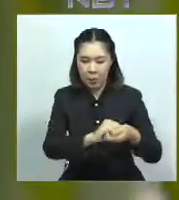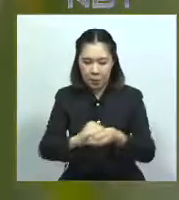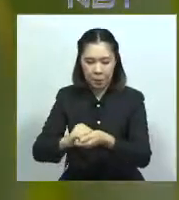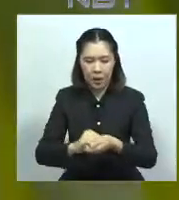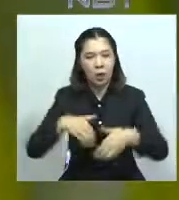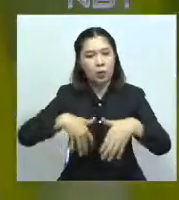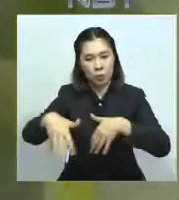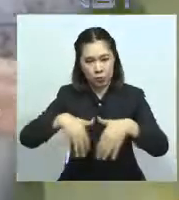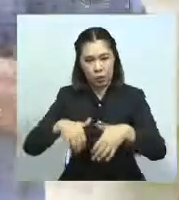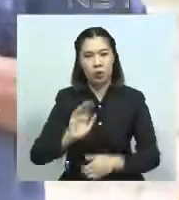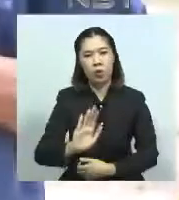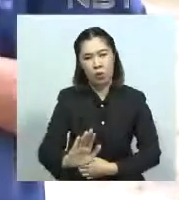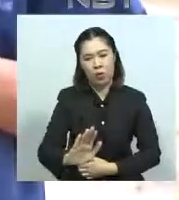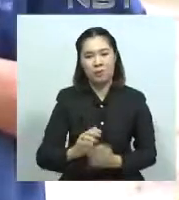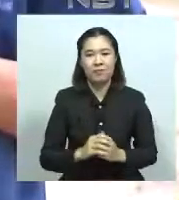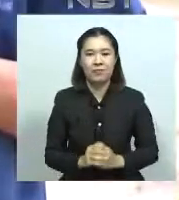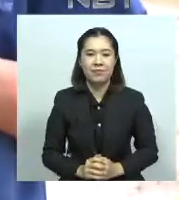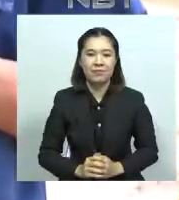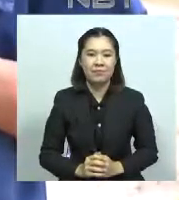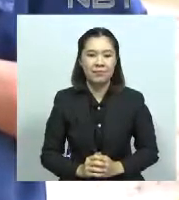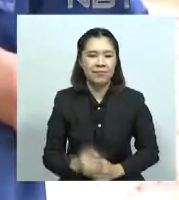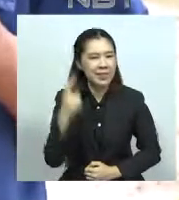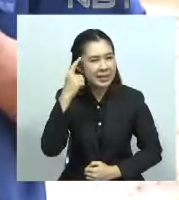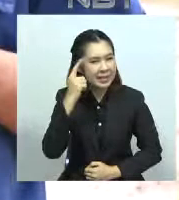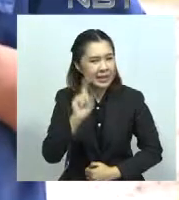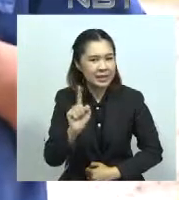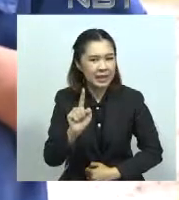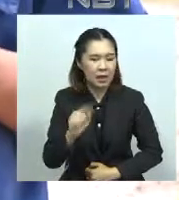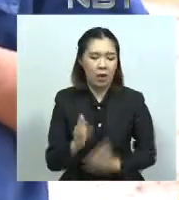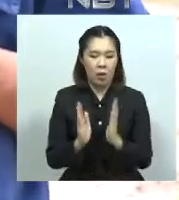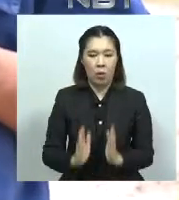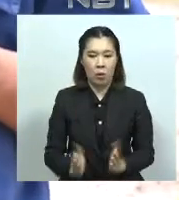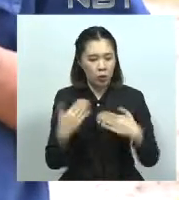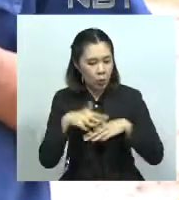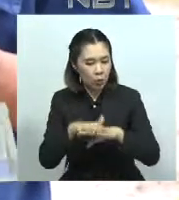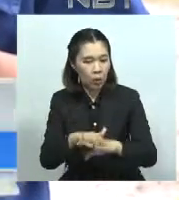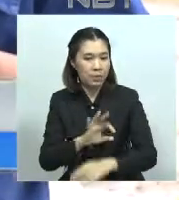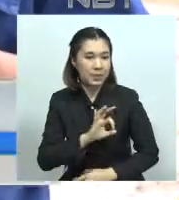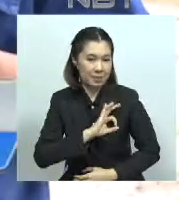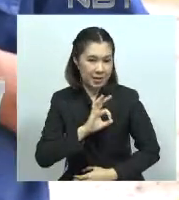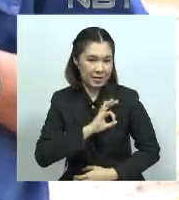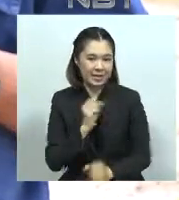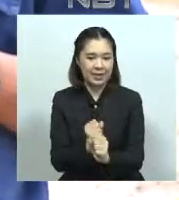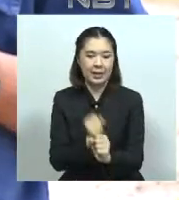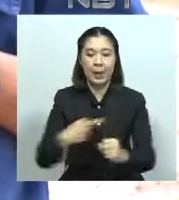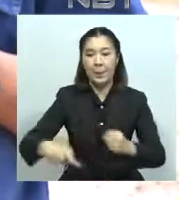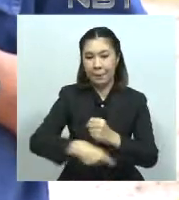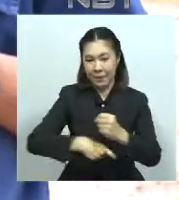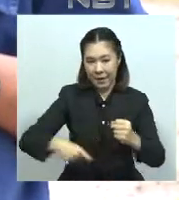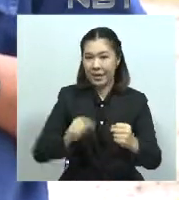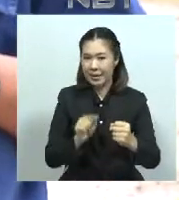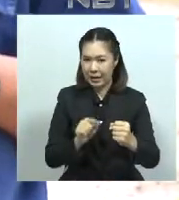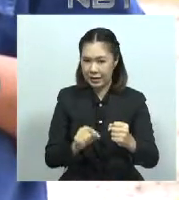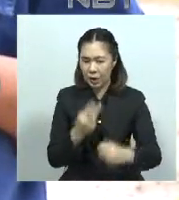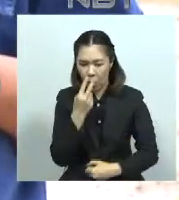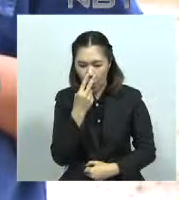มชน หลักคิดก็คือคนที่เขามาร่วมเป็นสมาชิกเนี่ยในการทำนาครั้งนี้นะก็พอคำนวณค